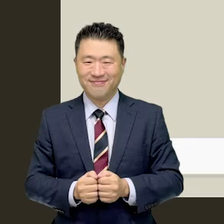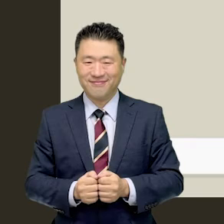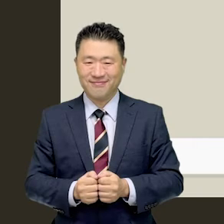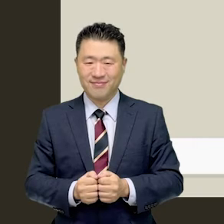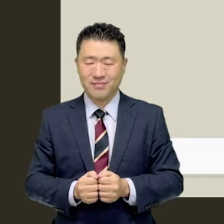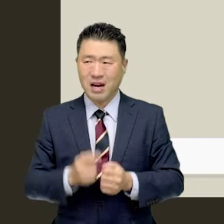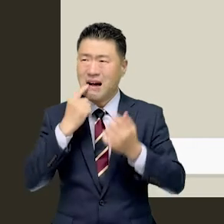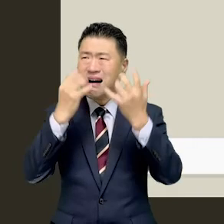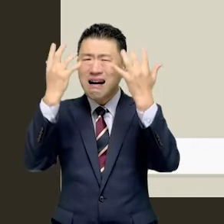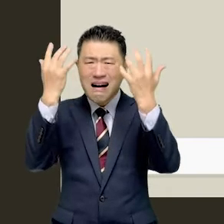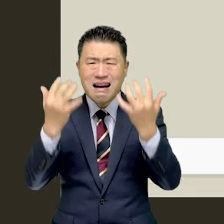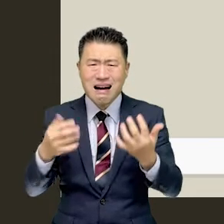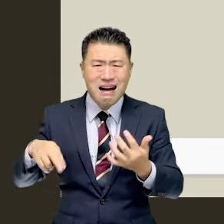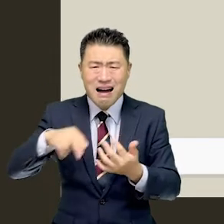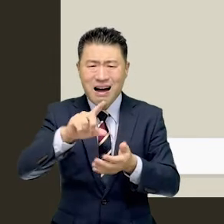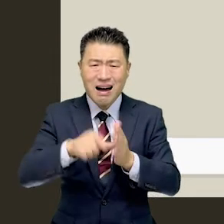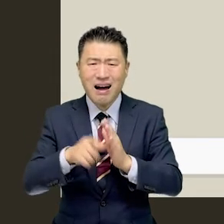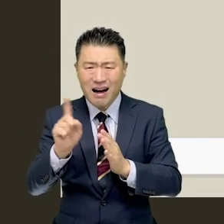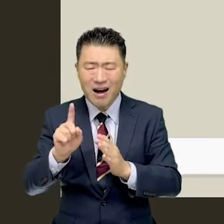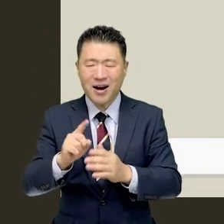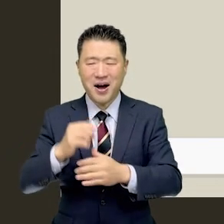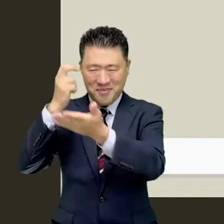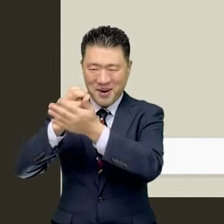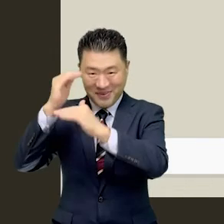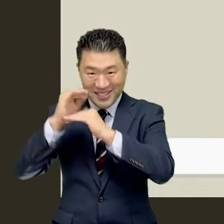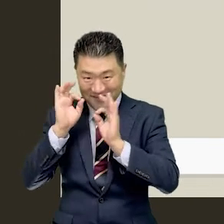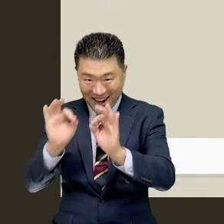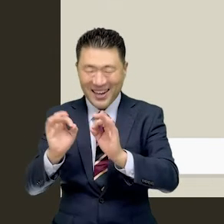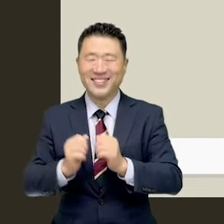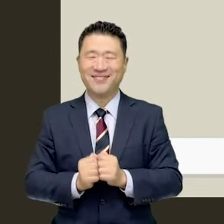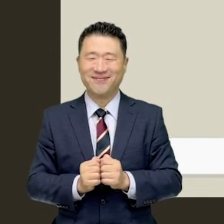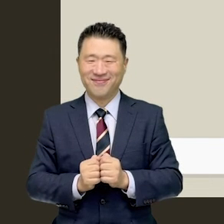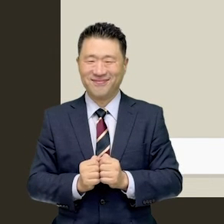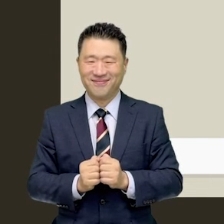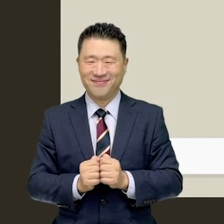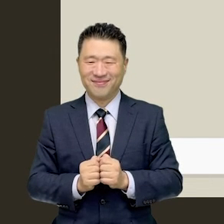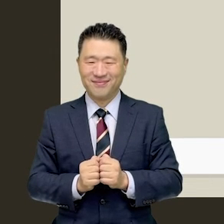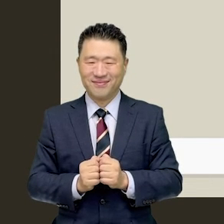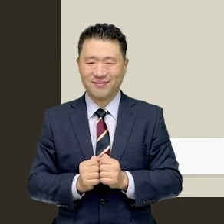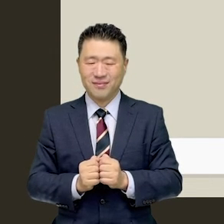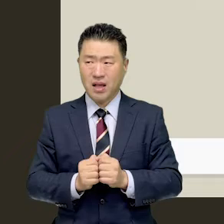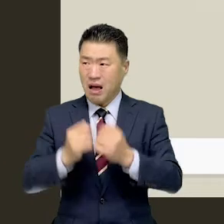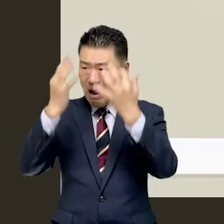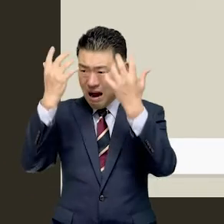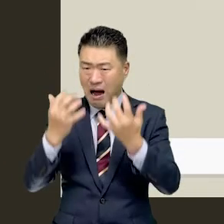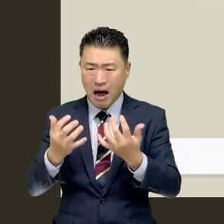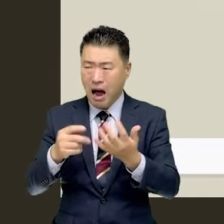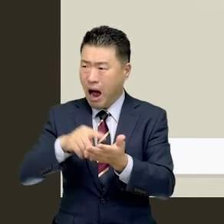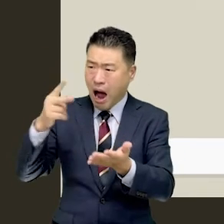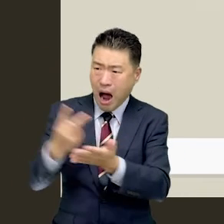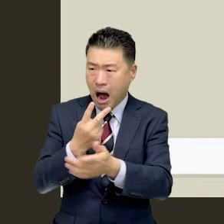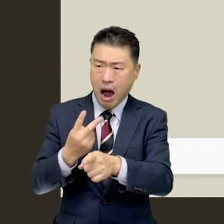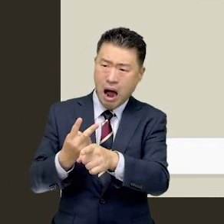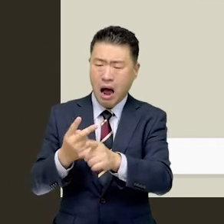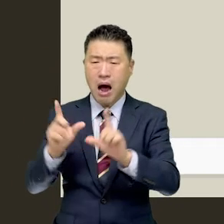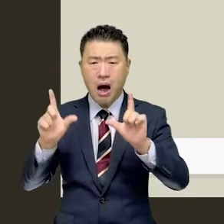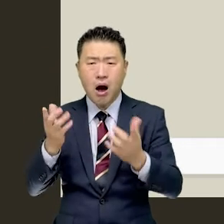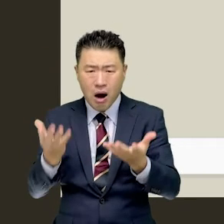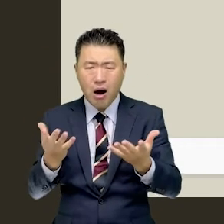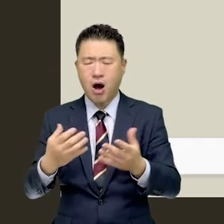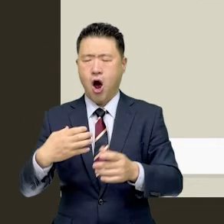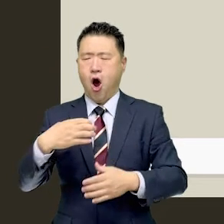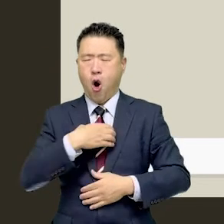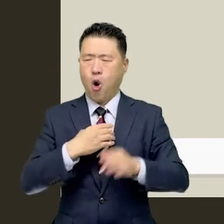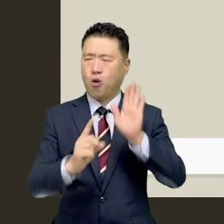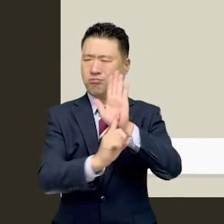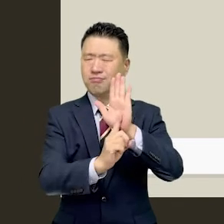눈길 보행에는 다음의 사항을 지켜 안전을 확보합니다. 눈길로 넘어질 위험이 있는 곳에는 미끄럼 주의 경고